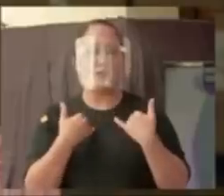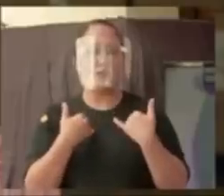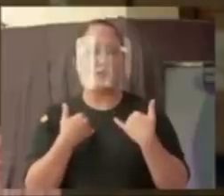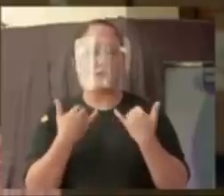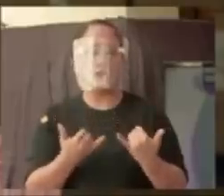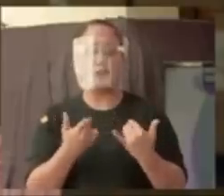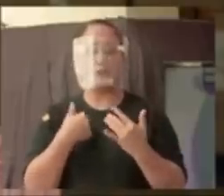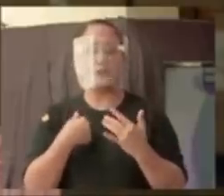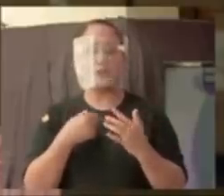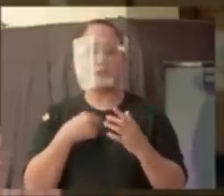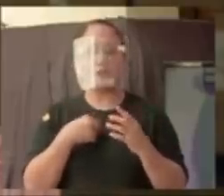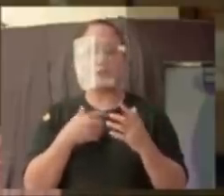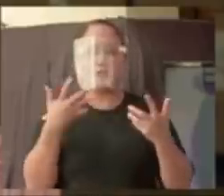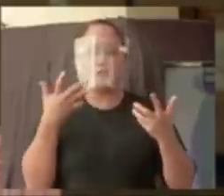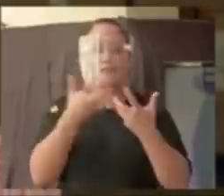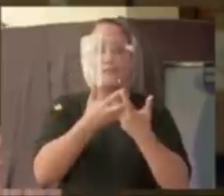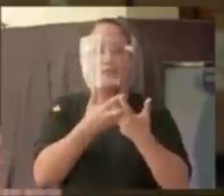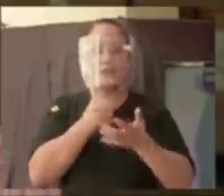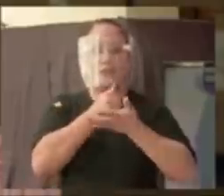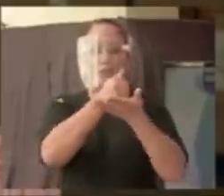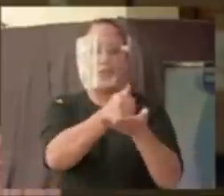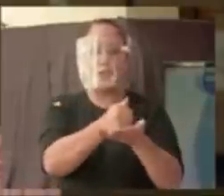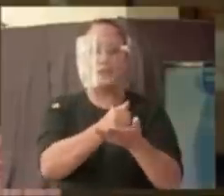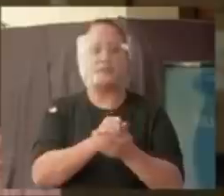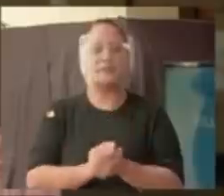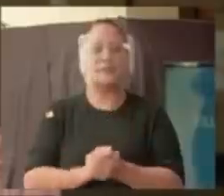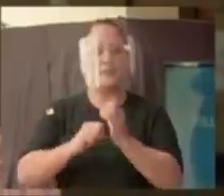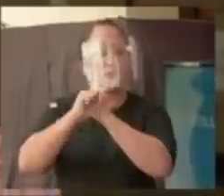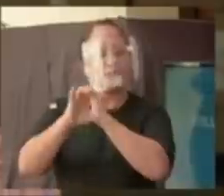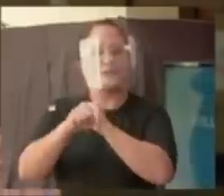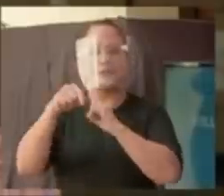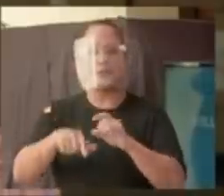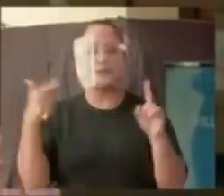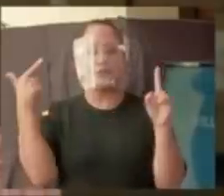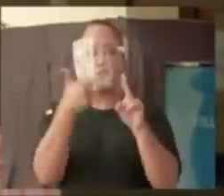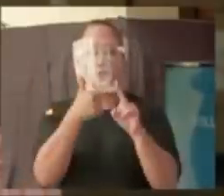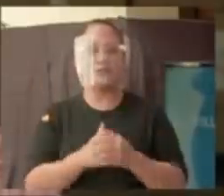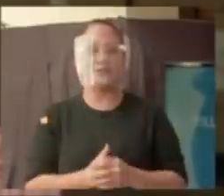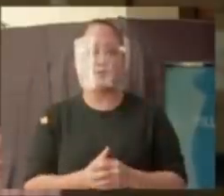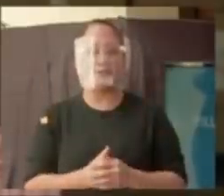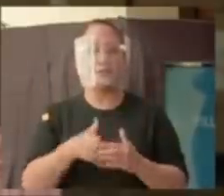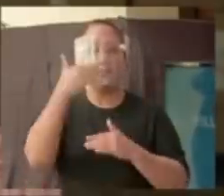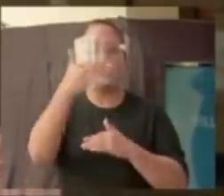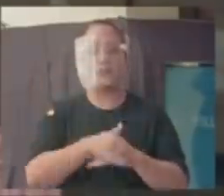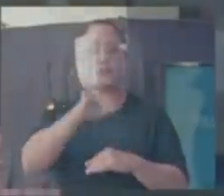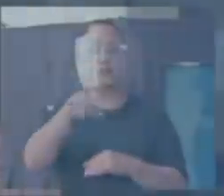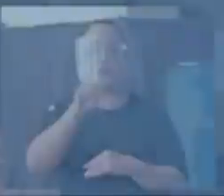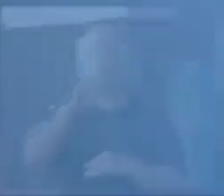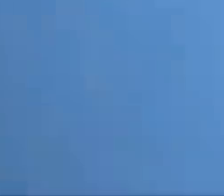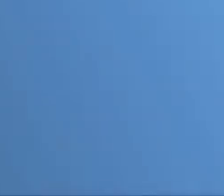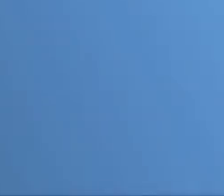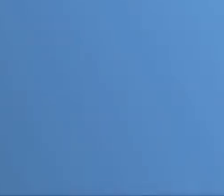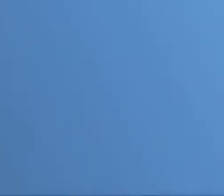at angkop na angkop siyang katuwang para maisulong ang layuning ito. Panlima, Senator Jojo Binay